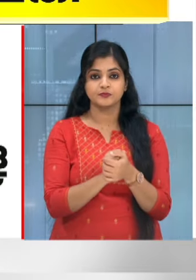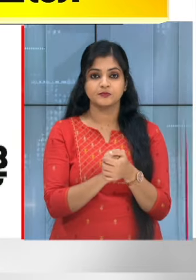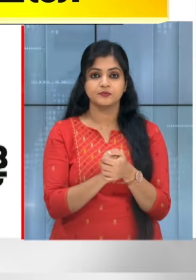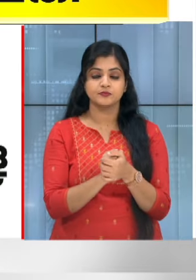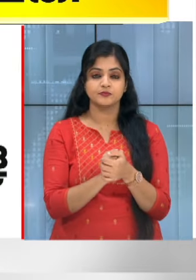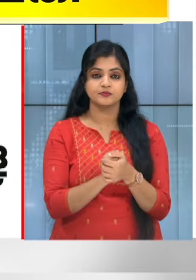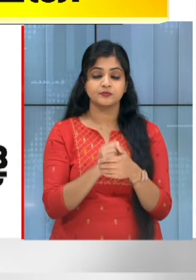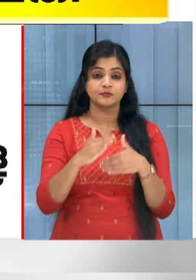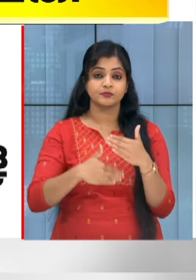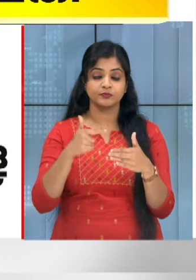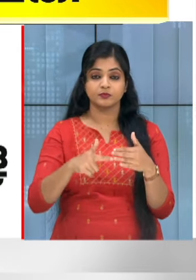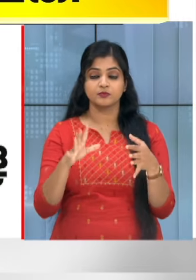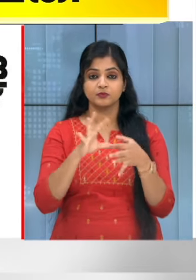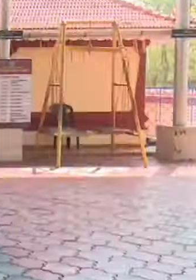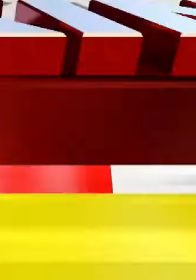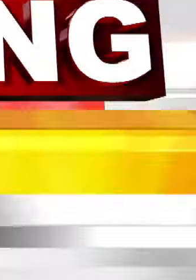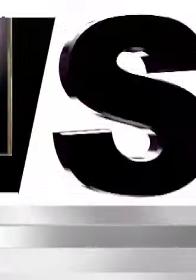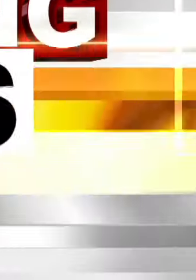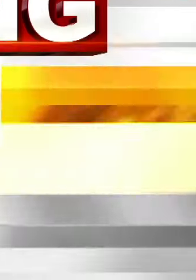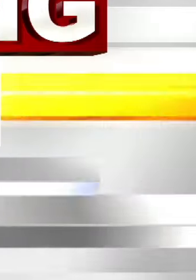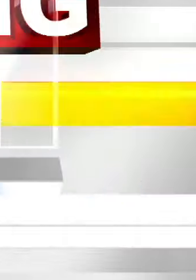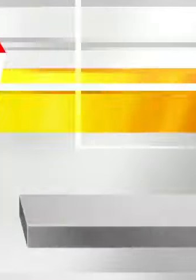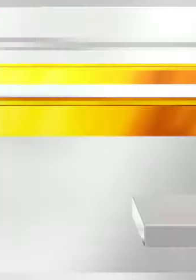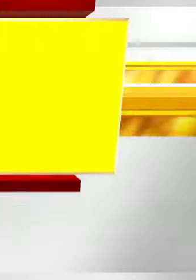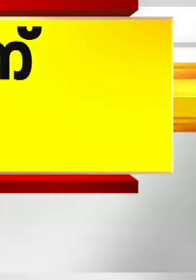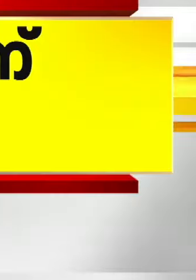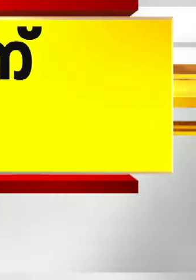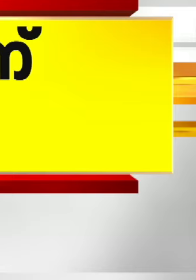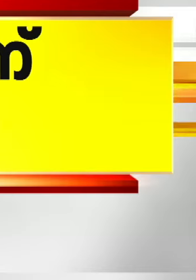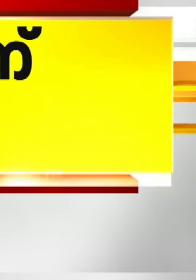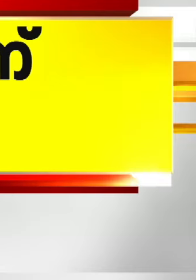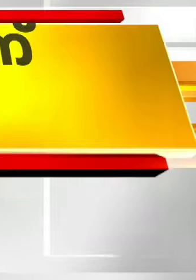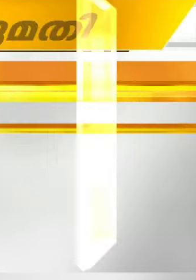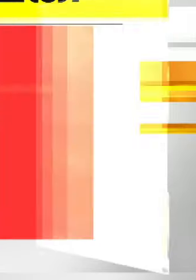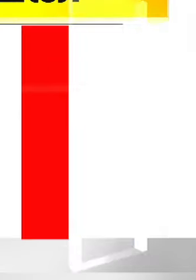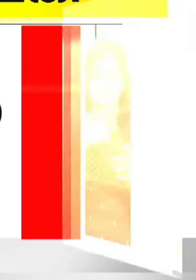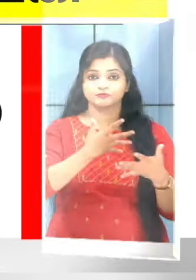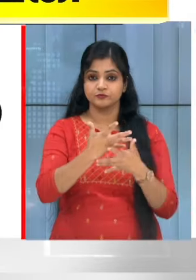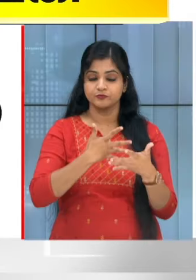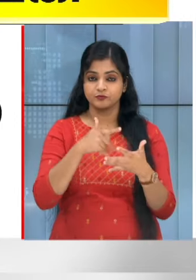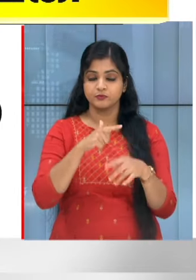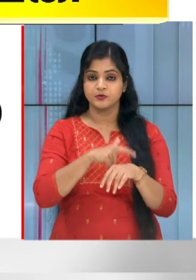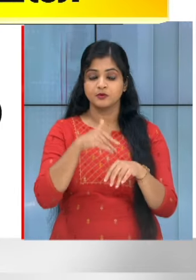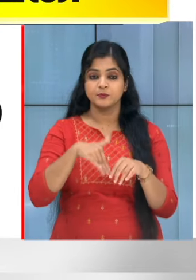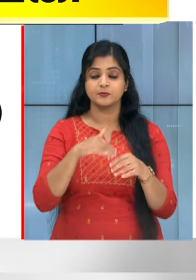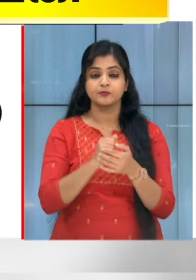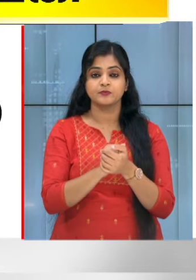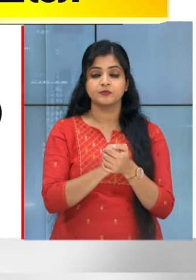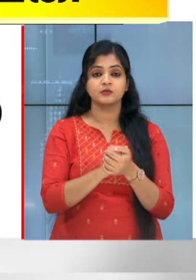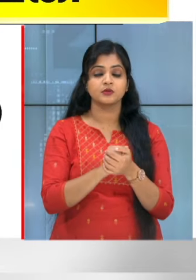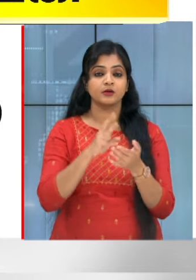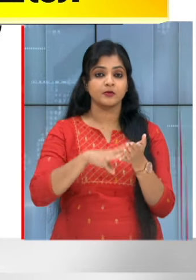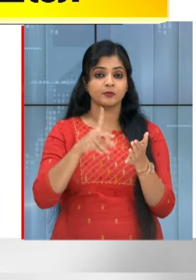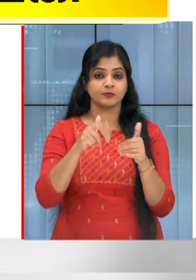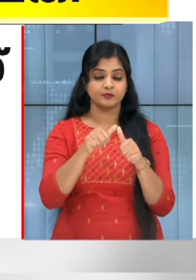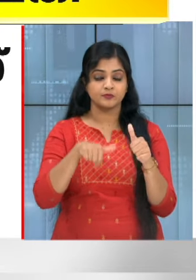വെച്ചു. ഇതിന്റെ എല്ലാം അടിസ്ഥാനത്തിലാണ് ഇന്ന് യോഗം ചേർന്നത്. യോഗത്തിൽ കളക്ടറുടെ സാന്നിധ്യത്തിൽ നടന്ന യോഗത്തിൽ സേവ്യർ ചിറ്റലപ്പള്ളി MLA, സിറ്റി പോലീസ്